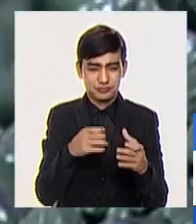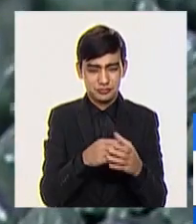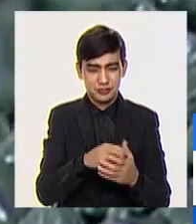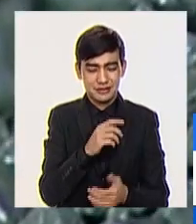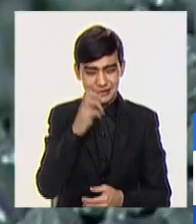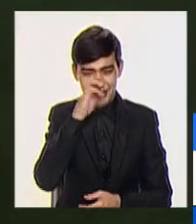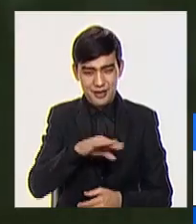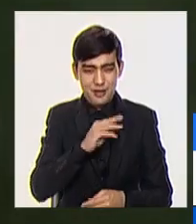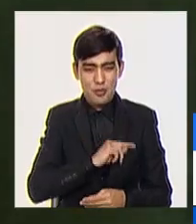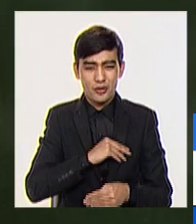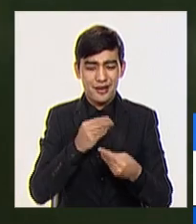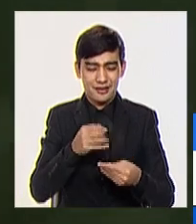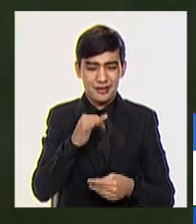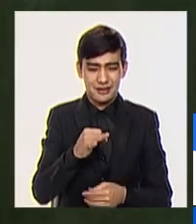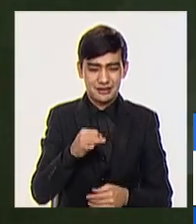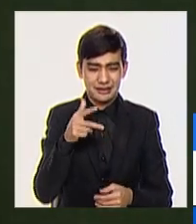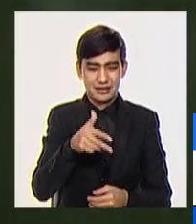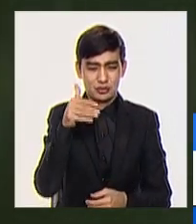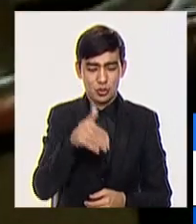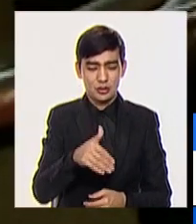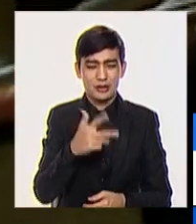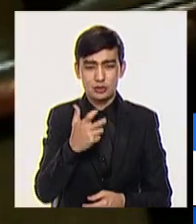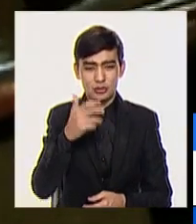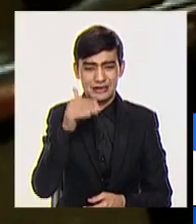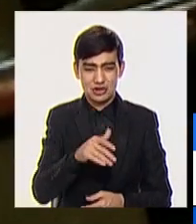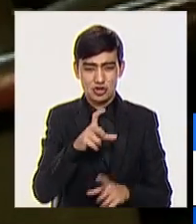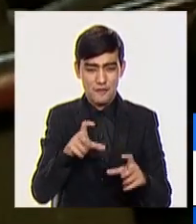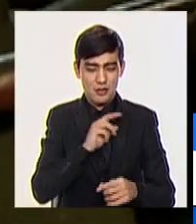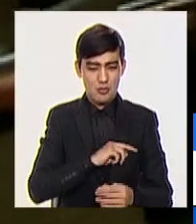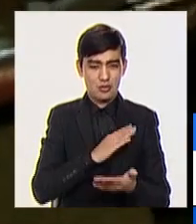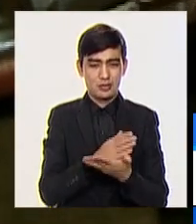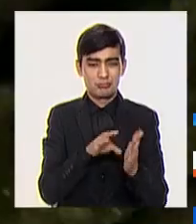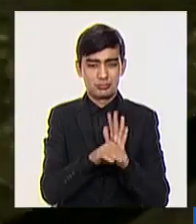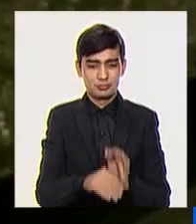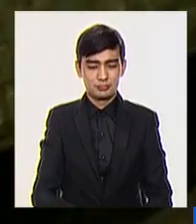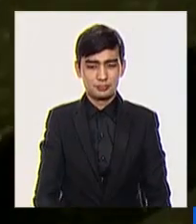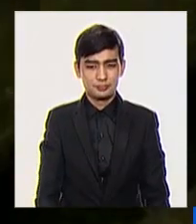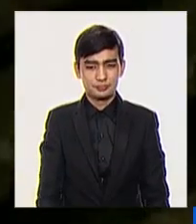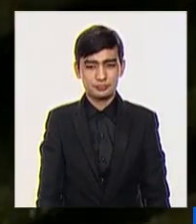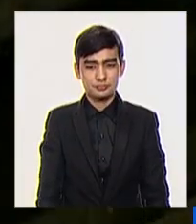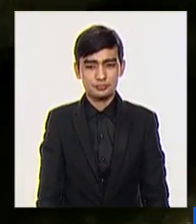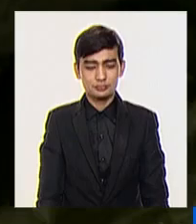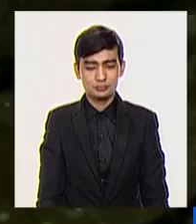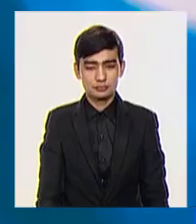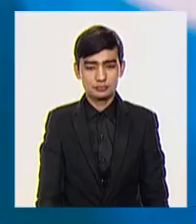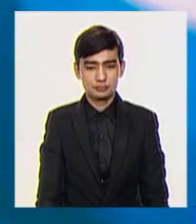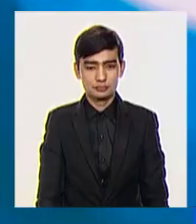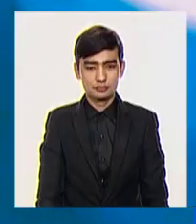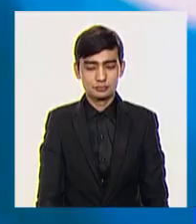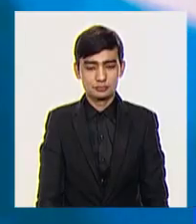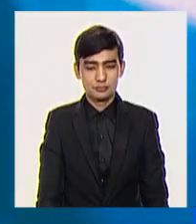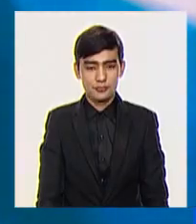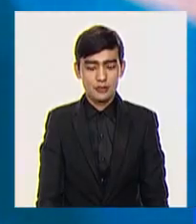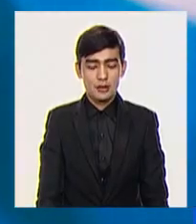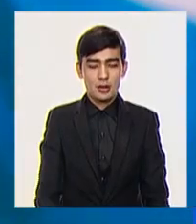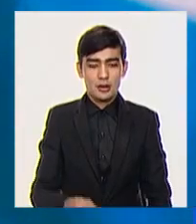страны. Трудоустроены около 300 тысяч человек. Нургали Карабаев, Информбюро, Алматы.